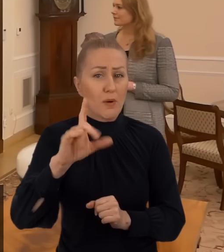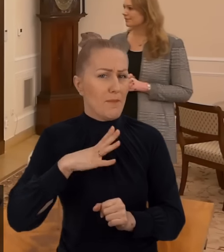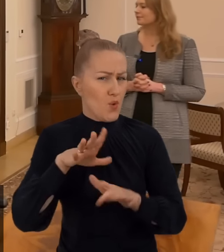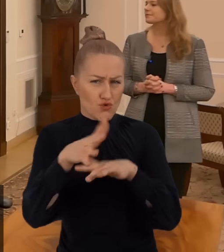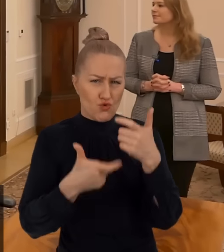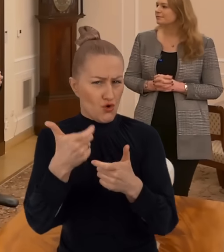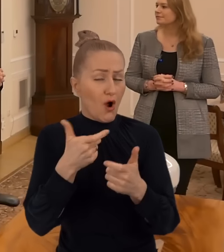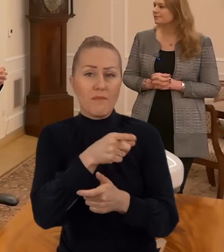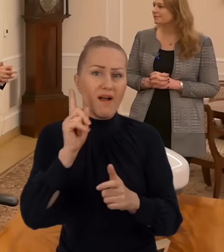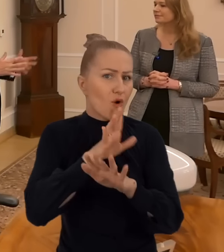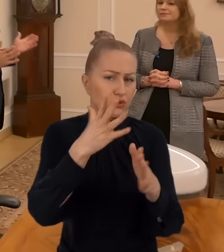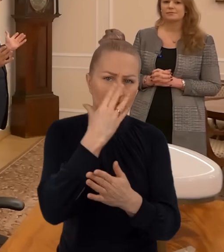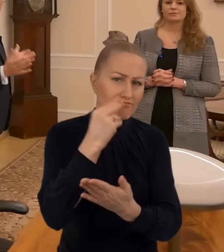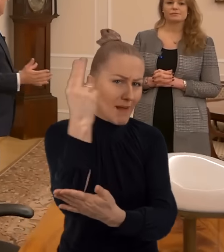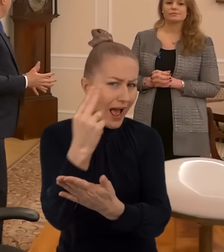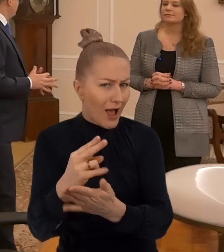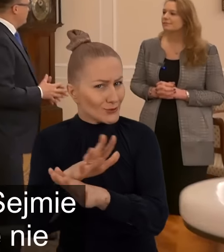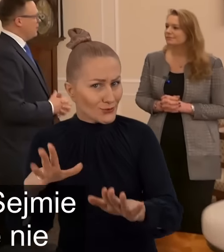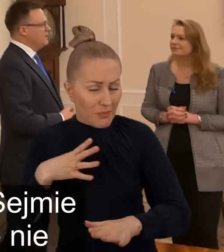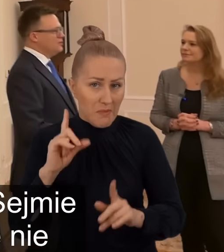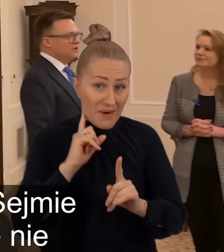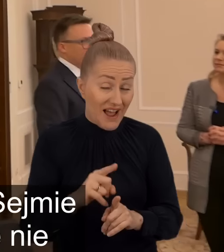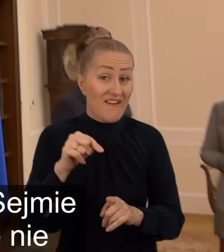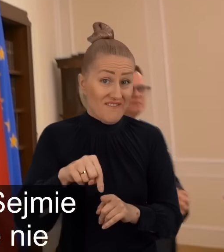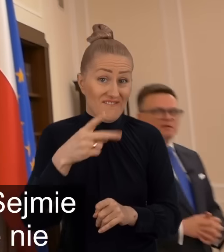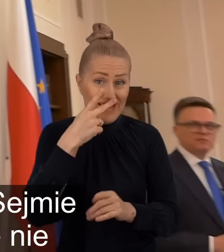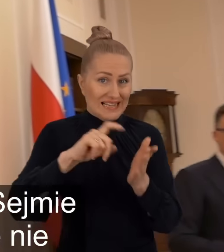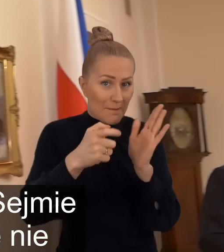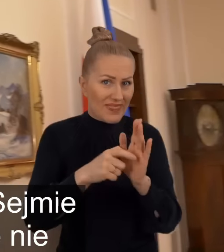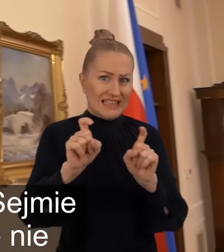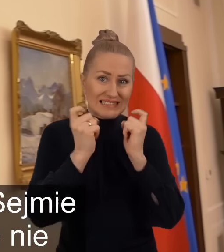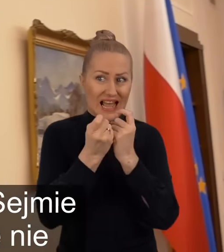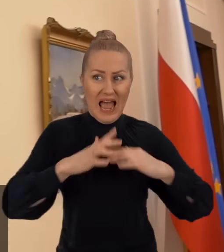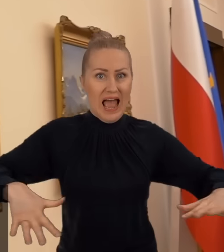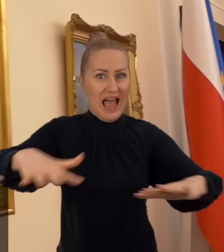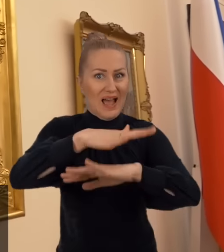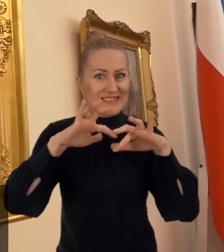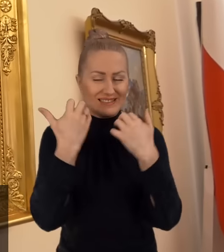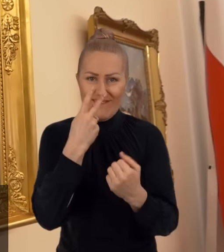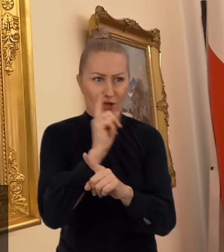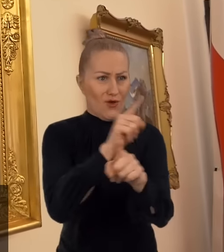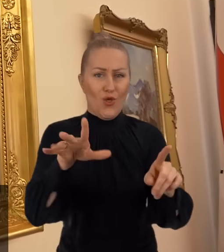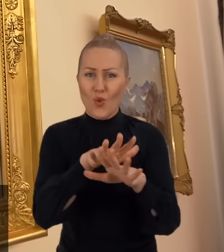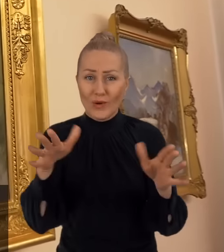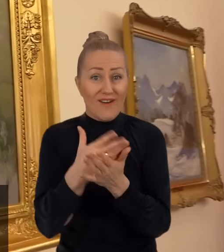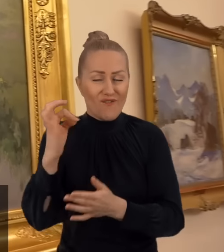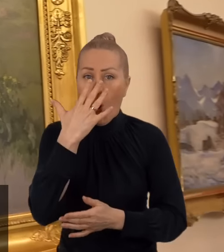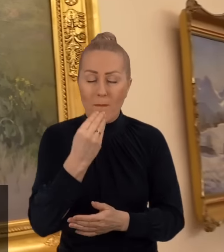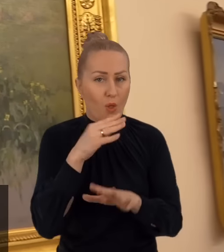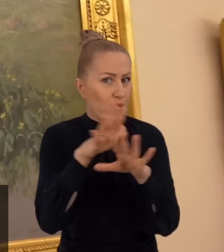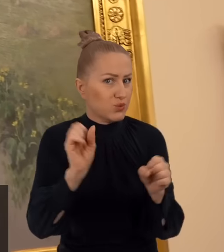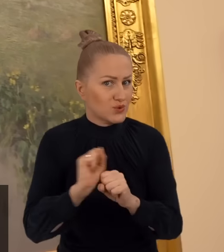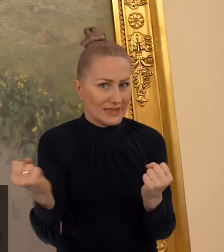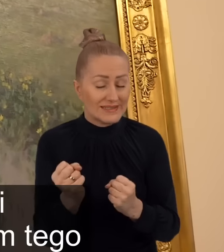sporo, co też rzeczywiście w tym gabinecie i chyba w całym Sejmie możemy stwierdzić, bo gdzie się nie obejrzysz, tam wisi Rapacki. Tutaj jest